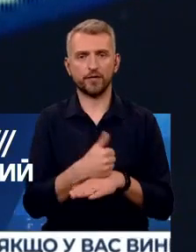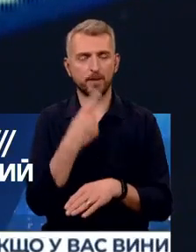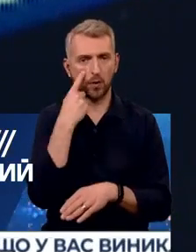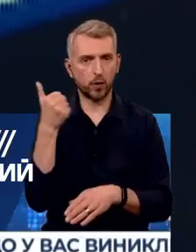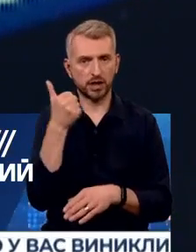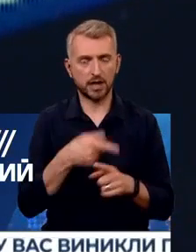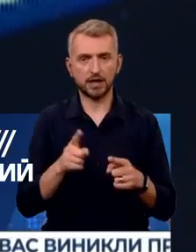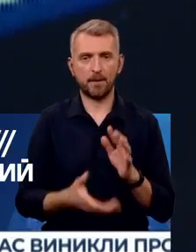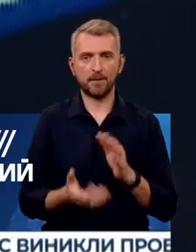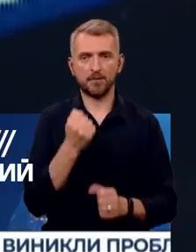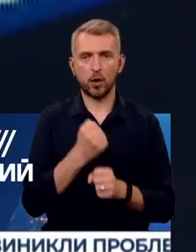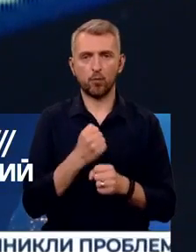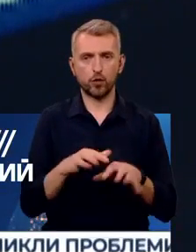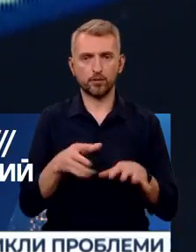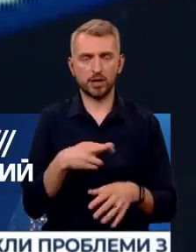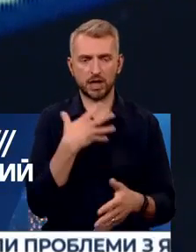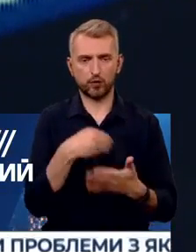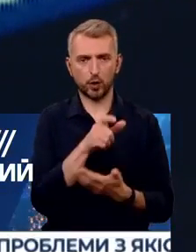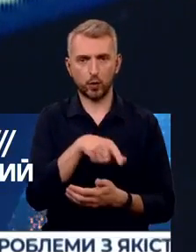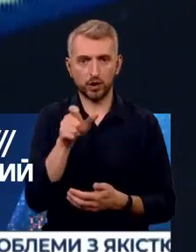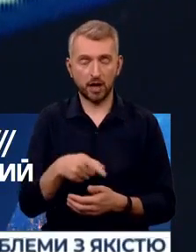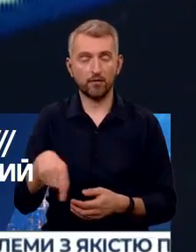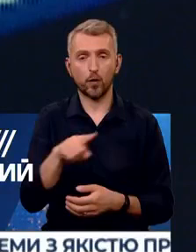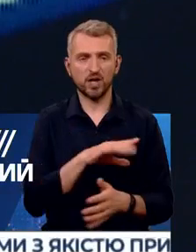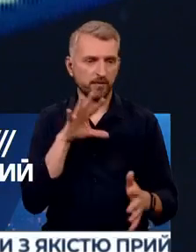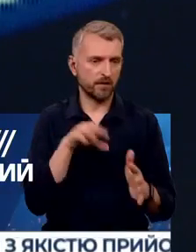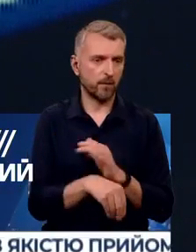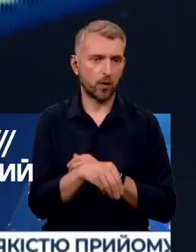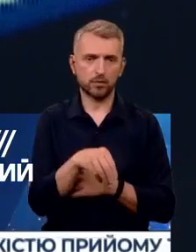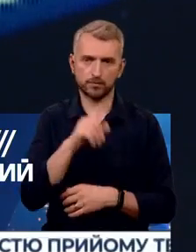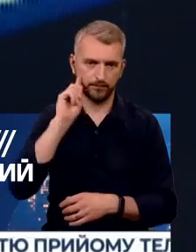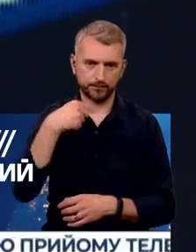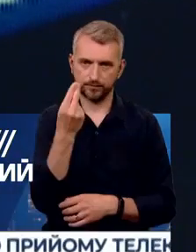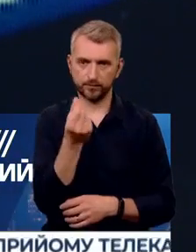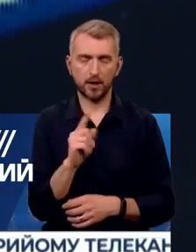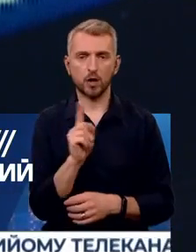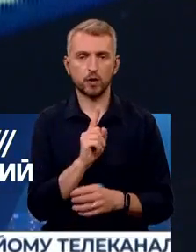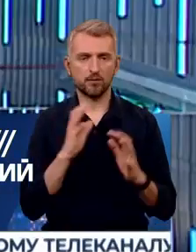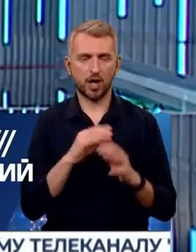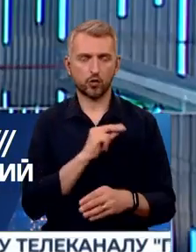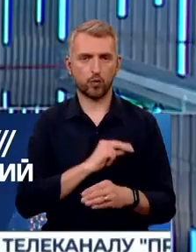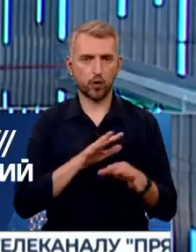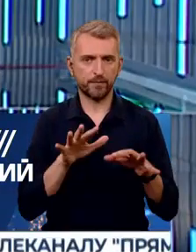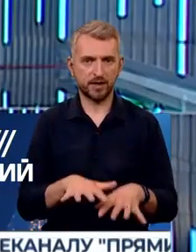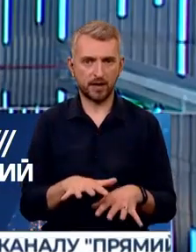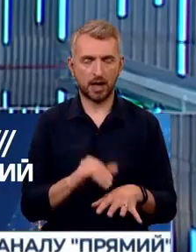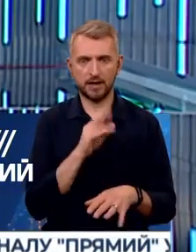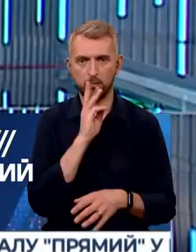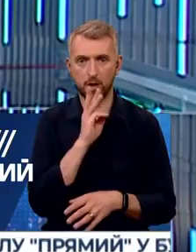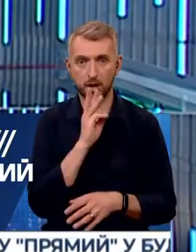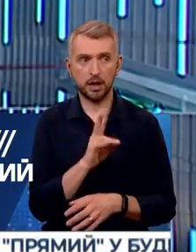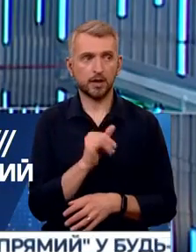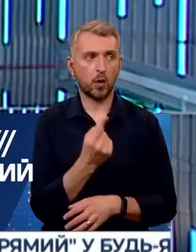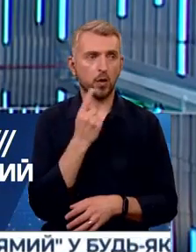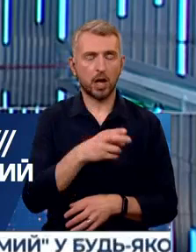пріоритет – це підтримка робочих місць для своїх людей. Вони вливають трильйони доларів, щоб зберігати робочі місця, зберігати зарплати. Ні